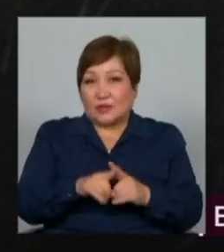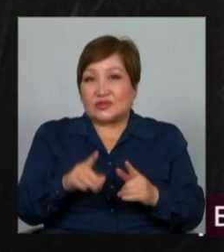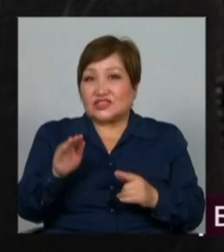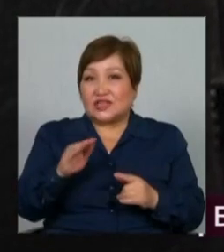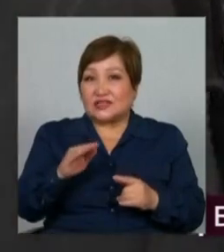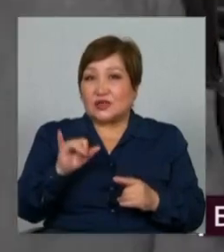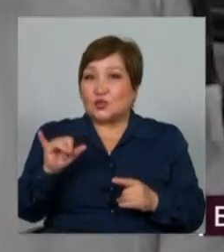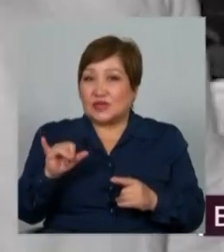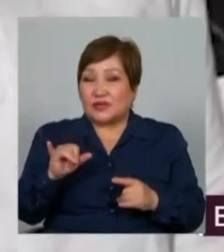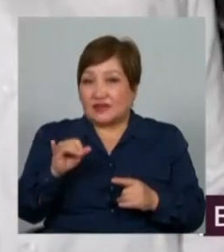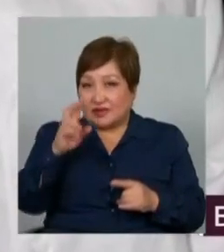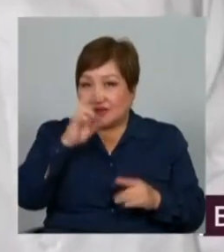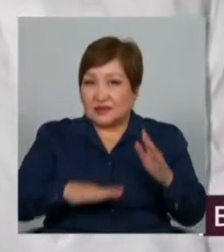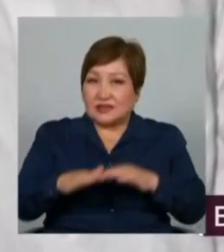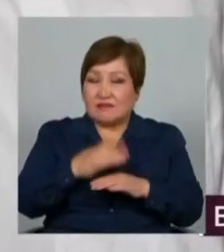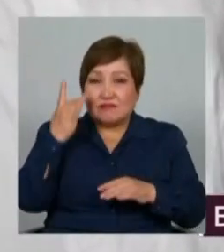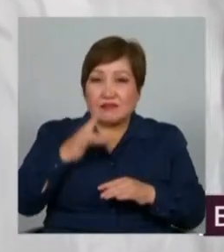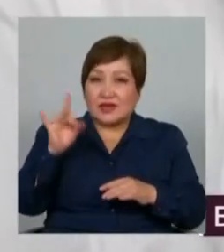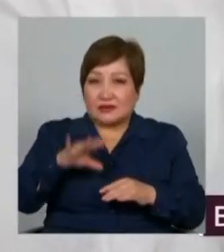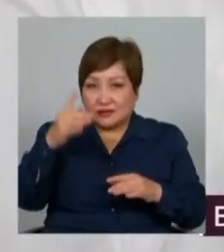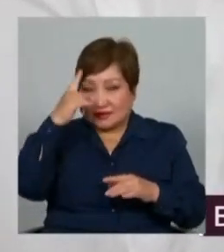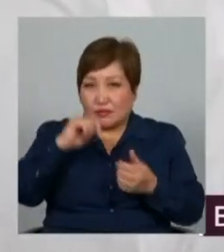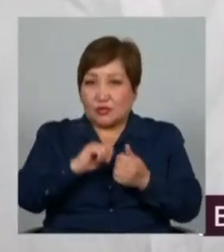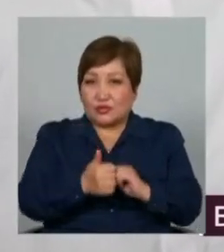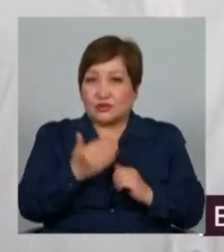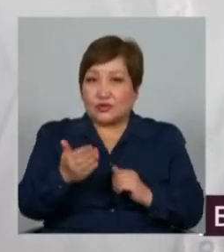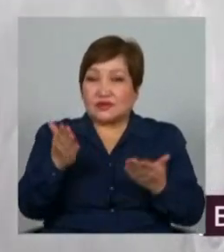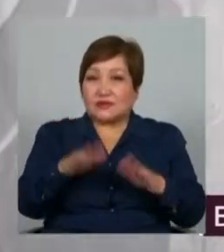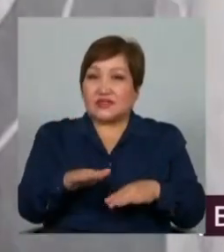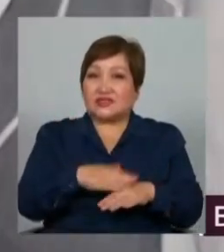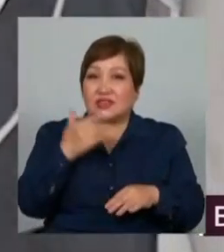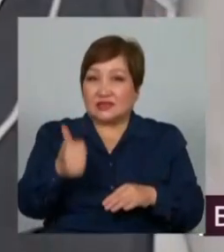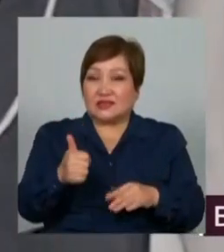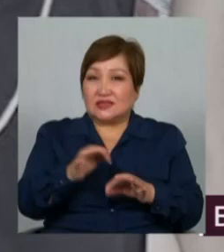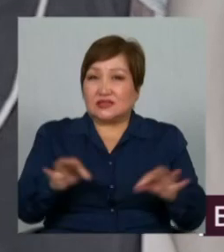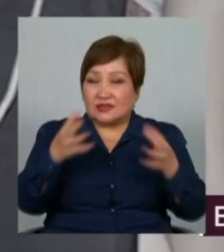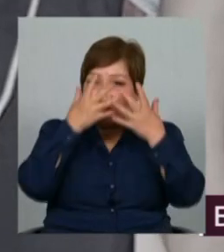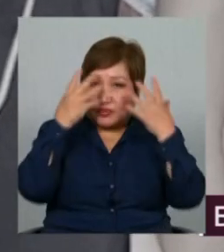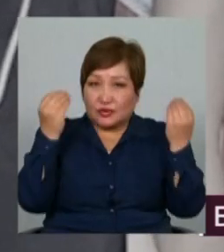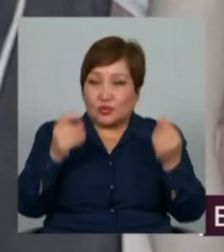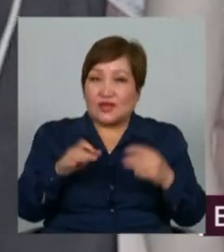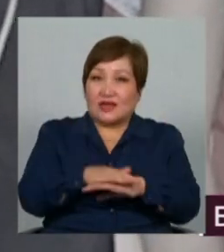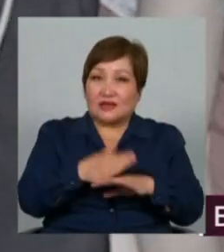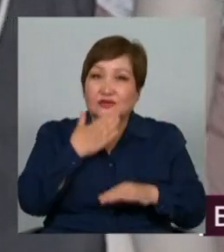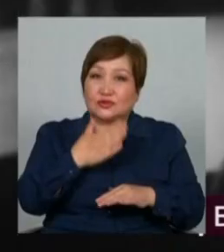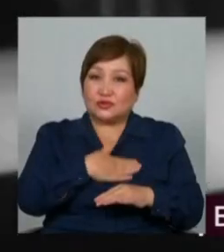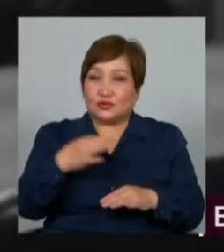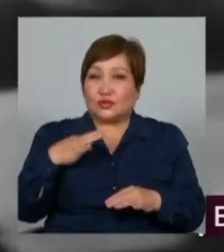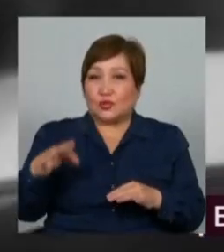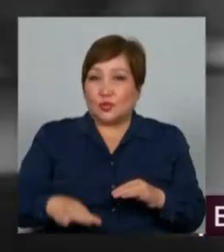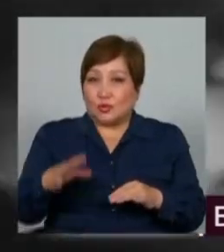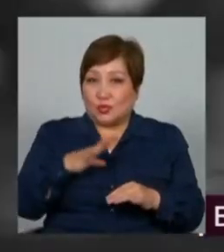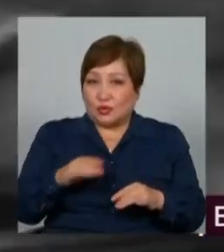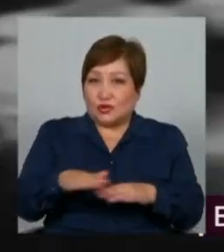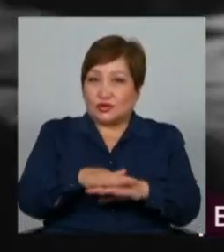Үшкемпіровтың есімі ел есінде мәңгі сақталады. Оның жасап кеткен жақсылығы еш уақытта ұмыт болмайды. Ол халқының сүйікті ұлы болып, жұрт жадында